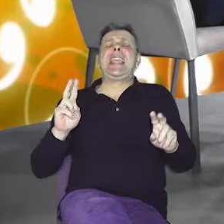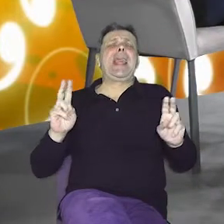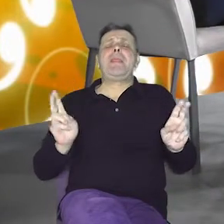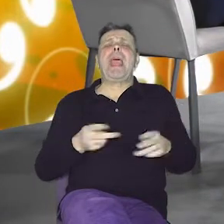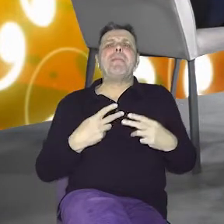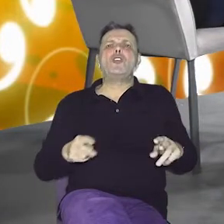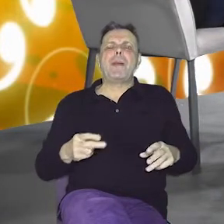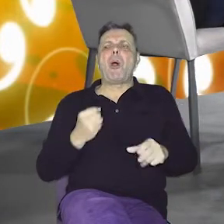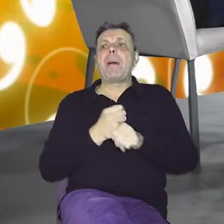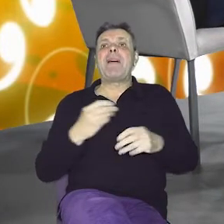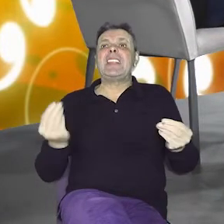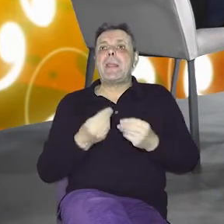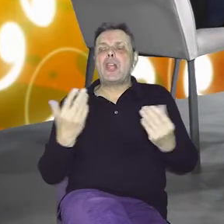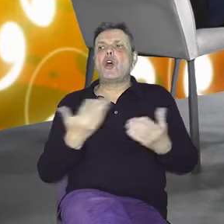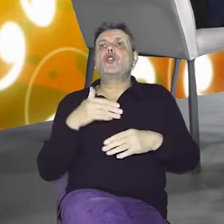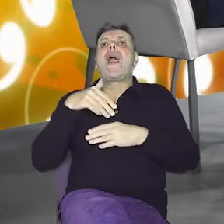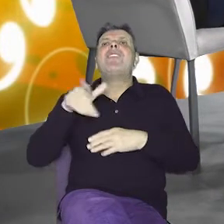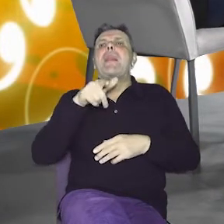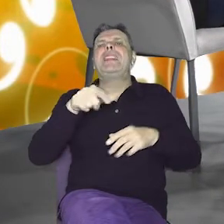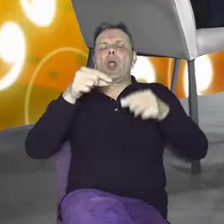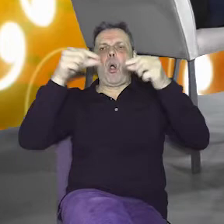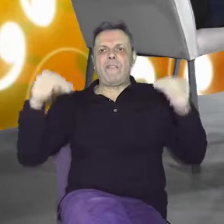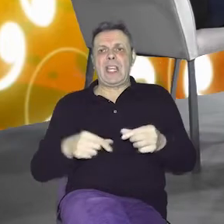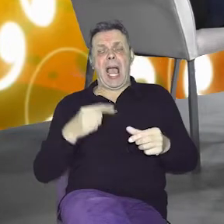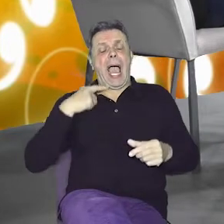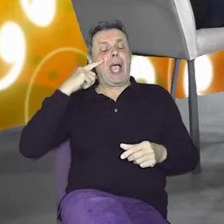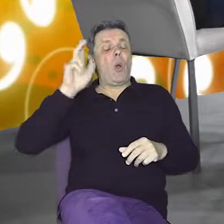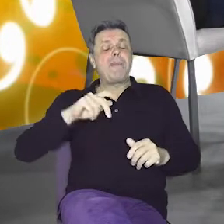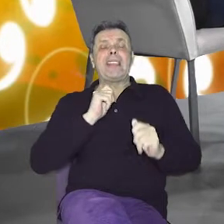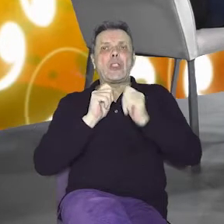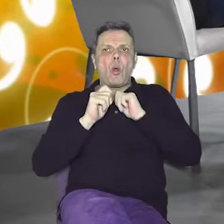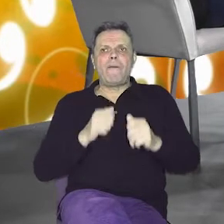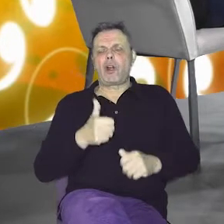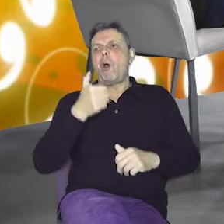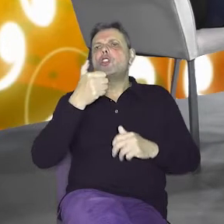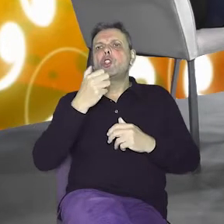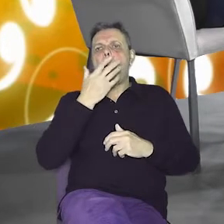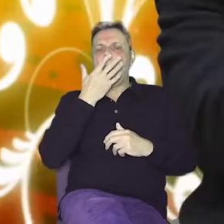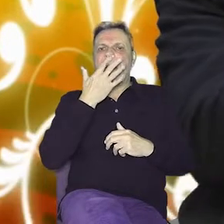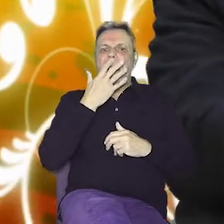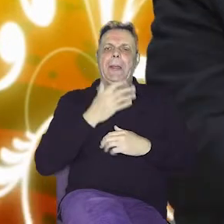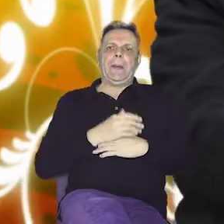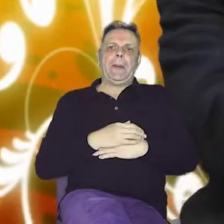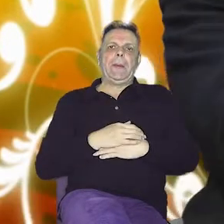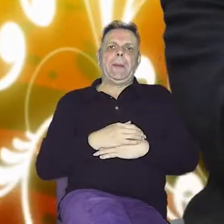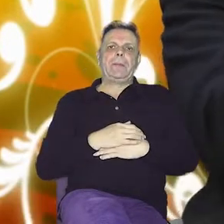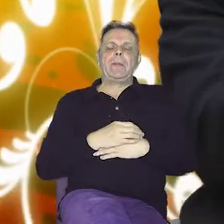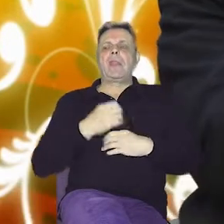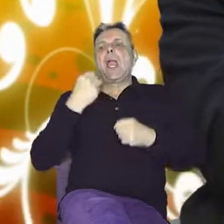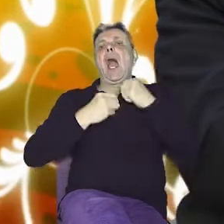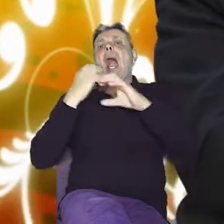napraviti nešto što je van tih okvira. Ako imate dogovoreno 100, govorim bez veze,